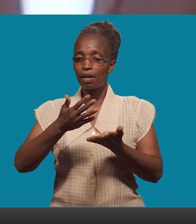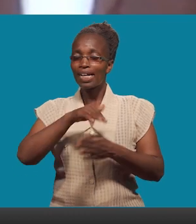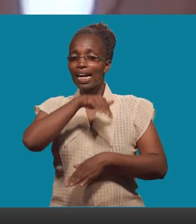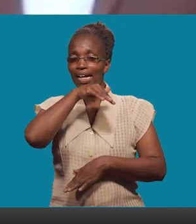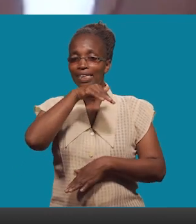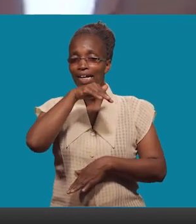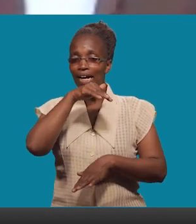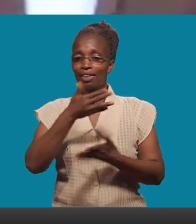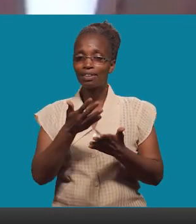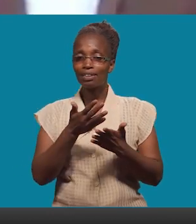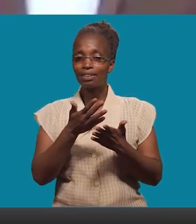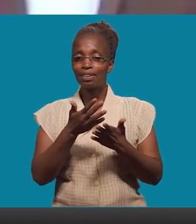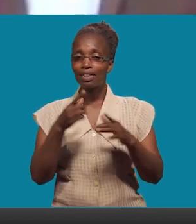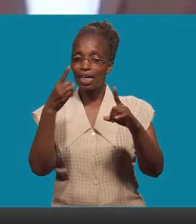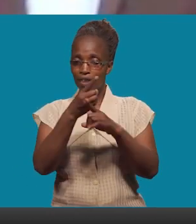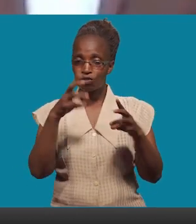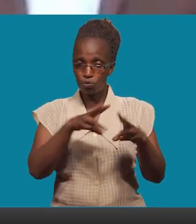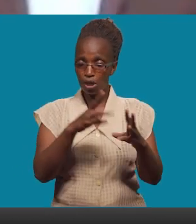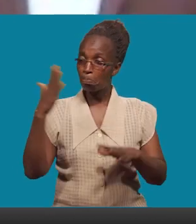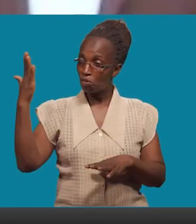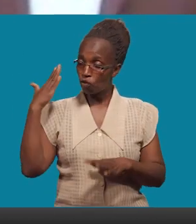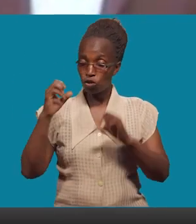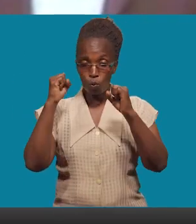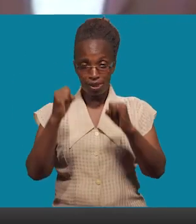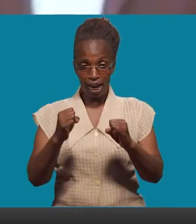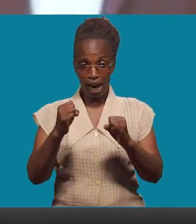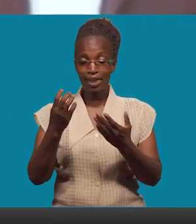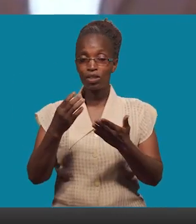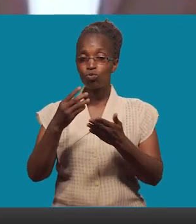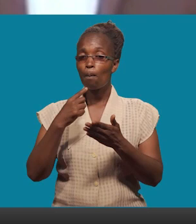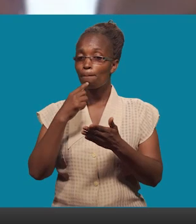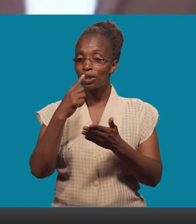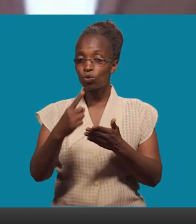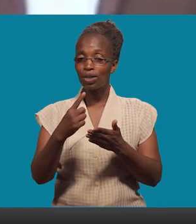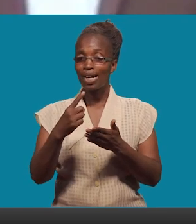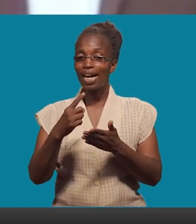than 4 months ago, you could not even mention Raila in Mount Kenya.